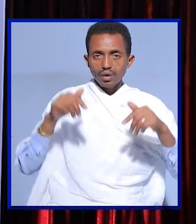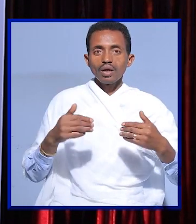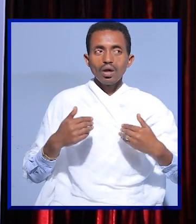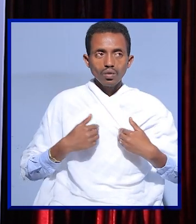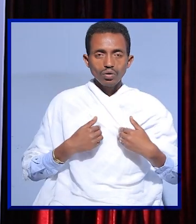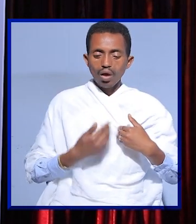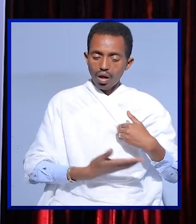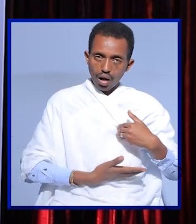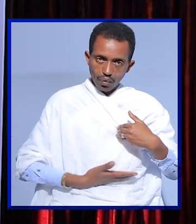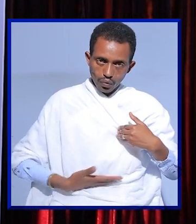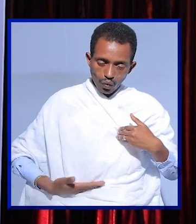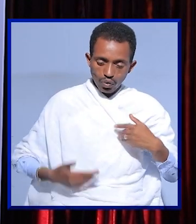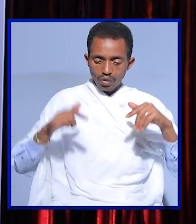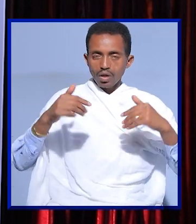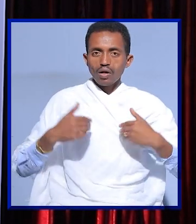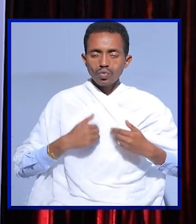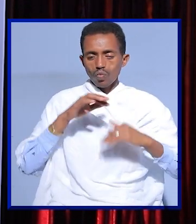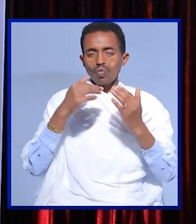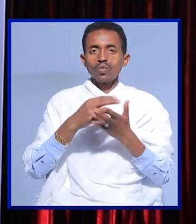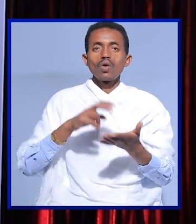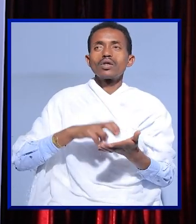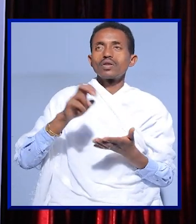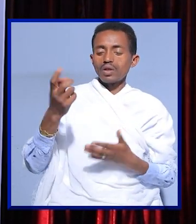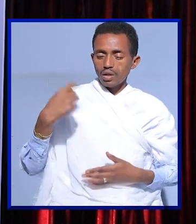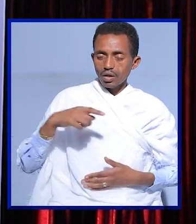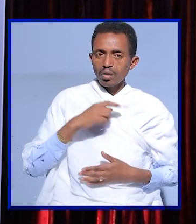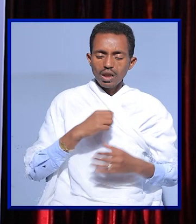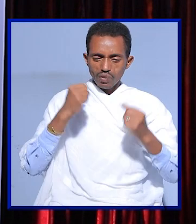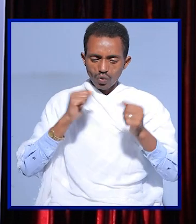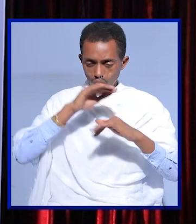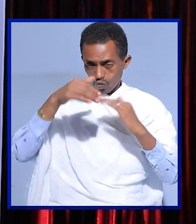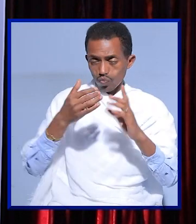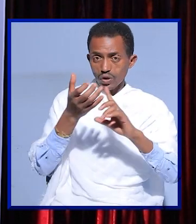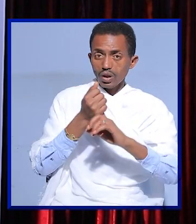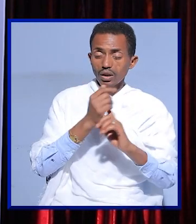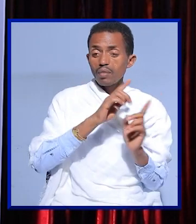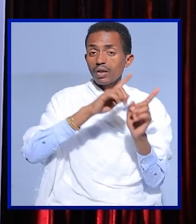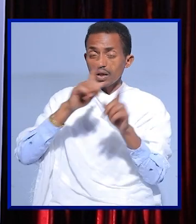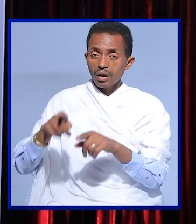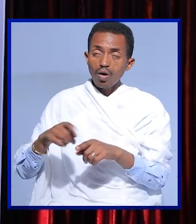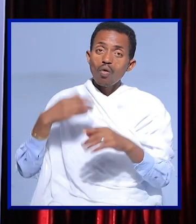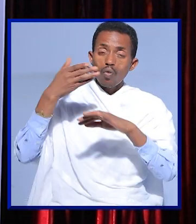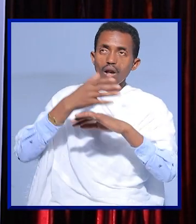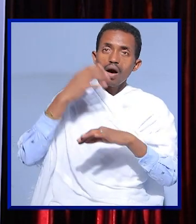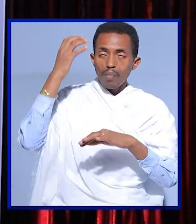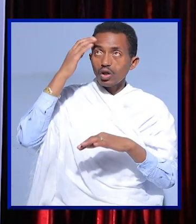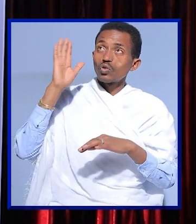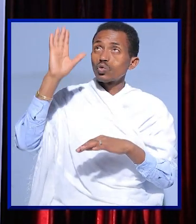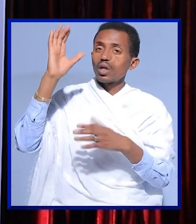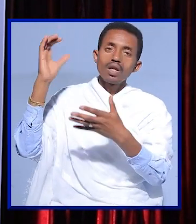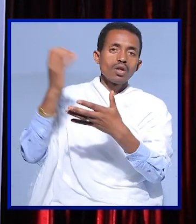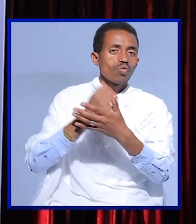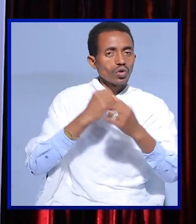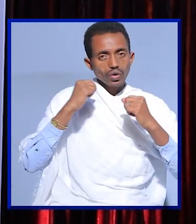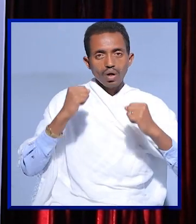ያሉትን ሀብተኞች ዛሬ ያሉትን ስደተኞች እኛ የምንችለውን ይዘን ከሄድን ኋላም መንግስቱን